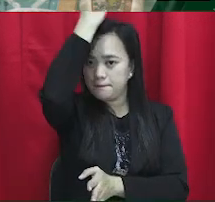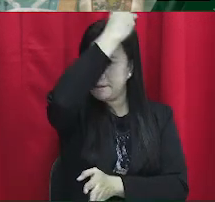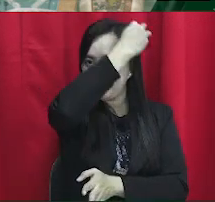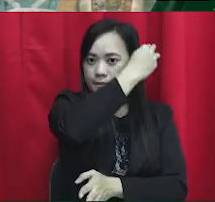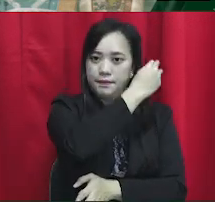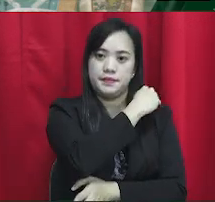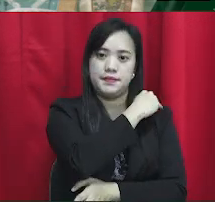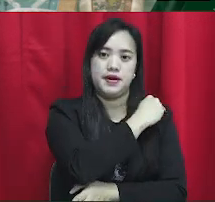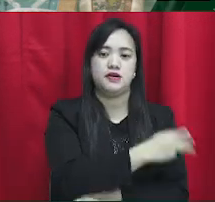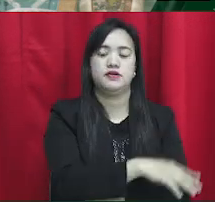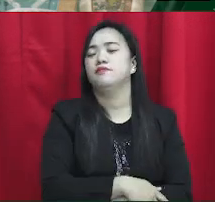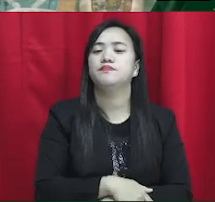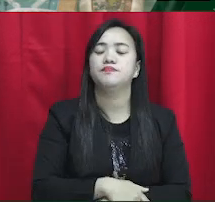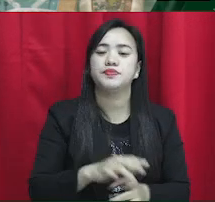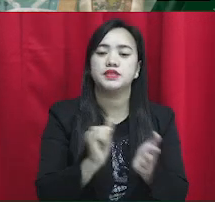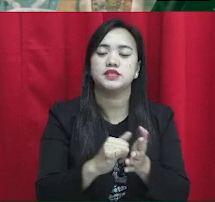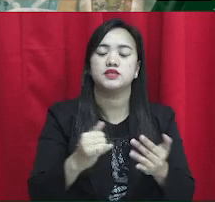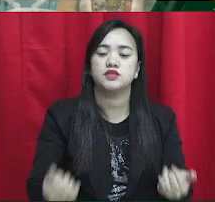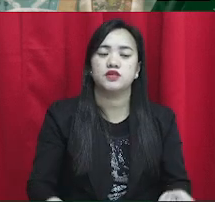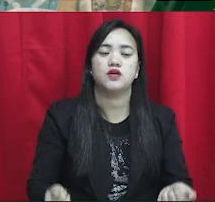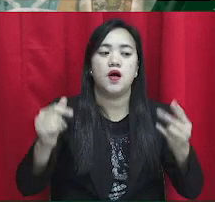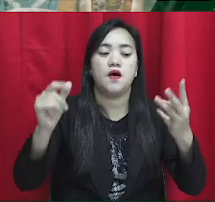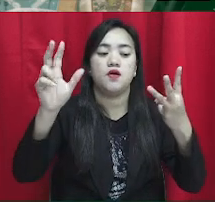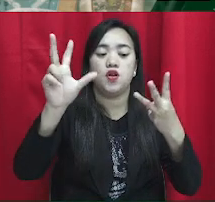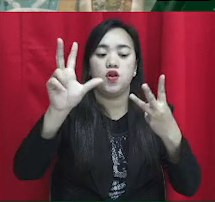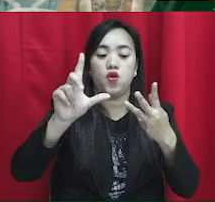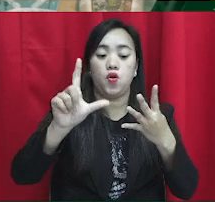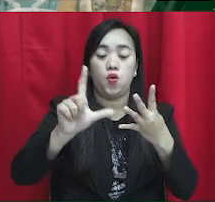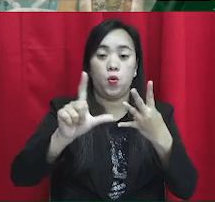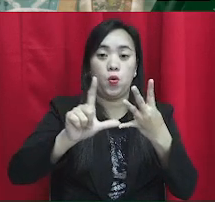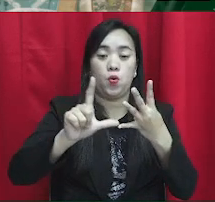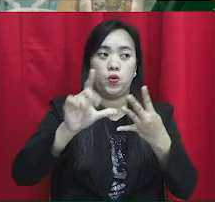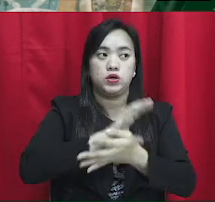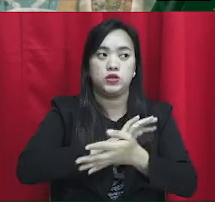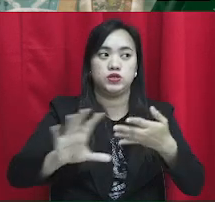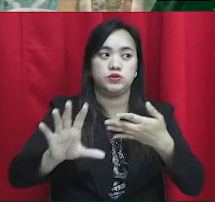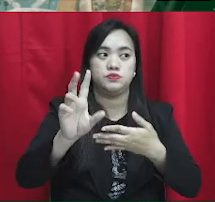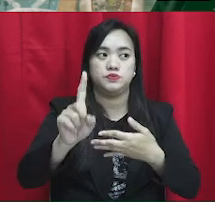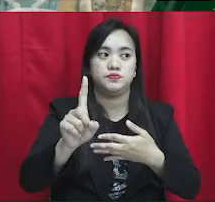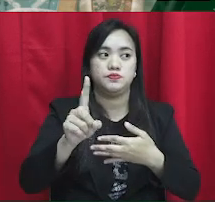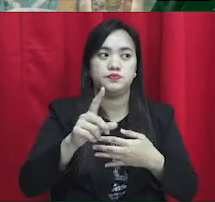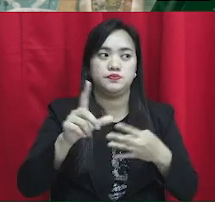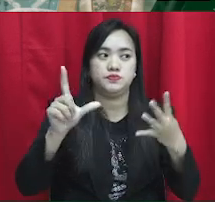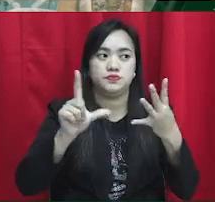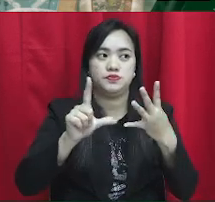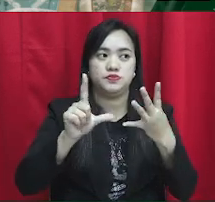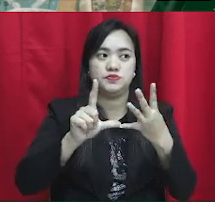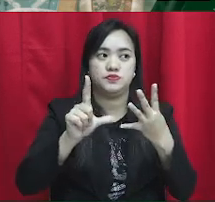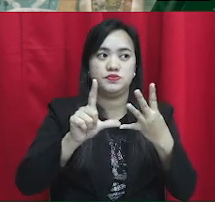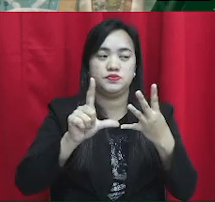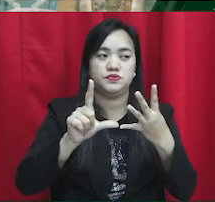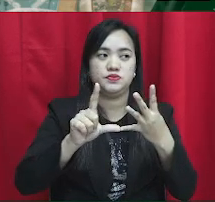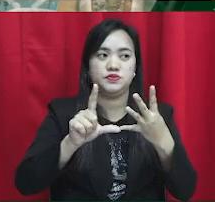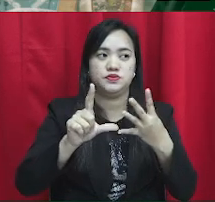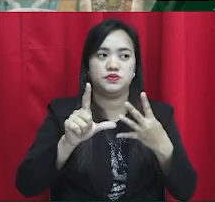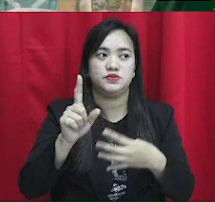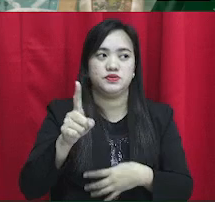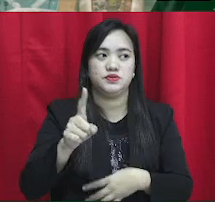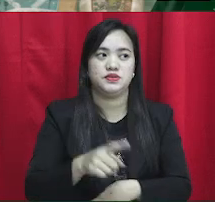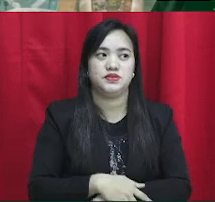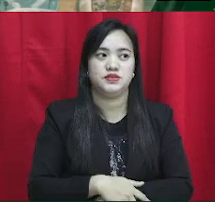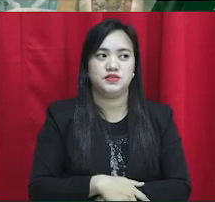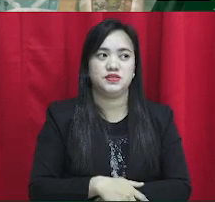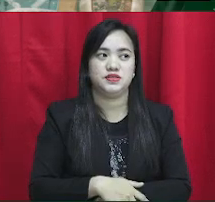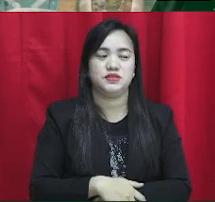of Luke. All right? Book of Luke chapter 1. Yan. Amen. Amen. Oy, may copy arrival tayo dito. Shout out to